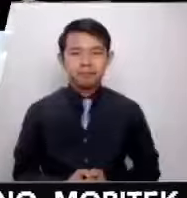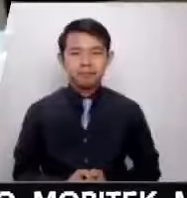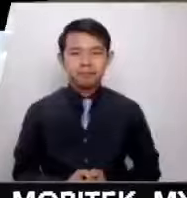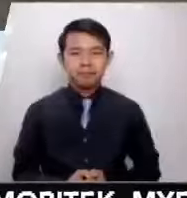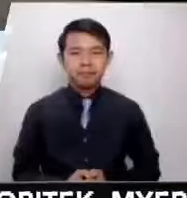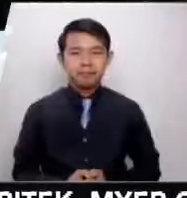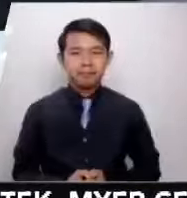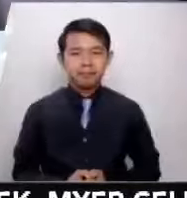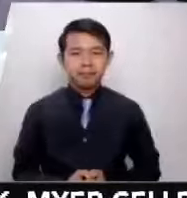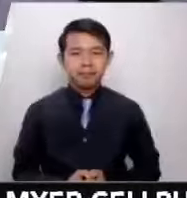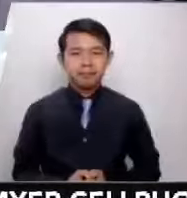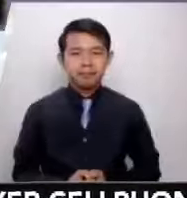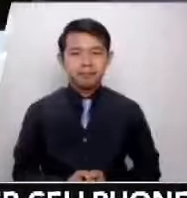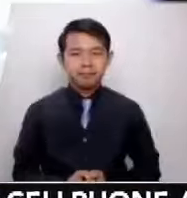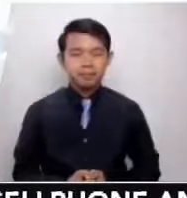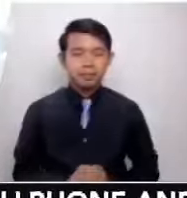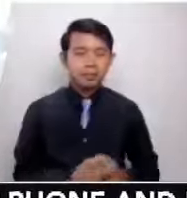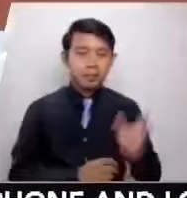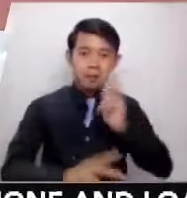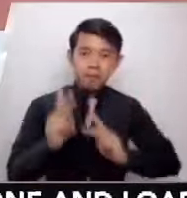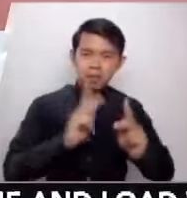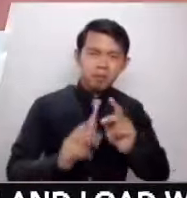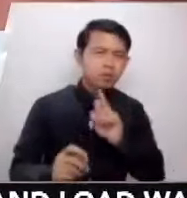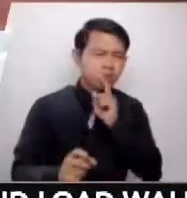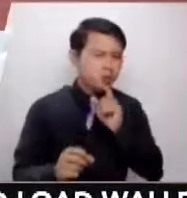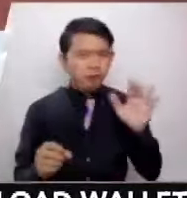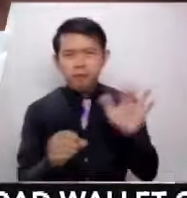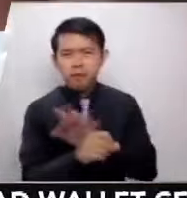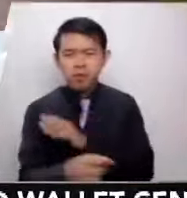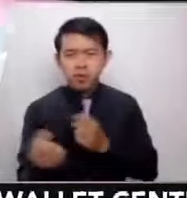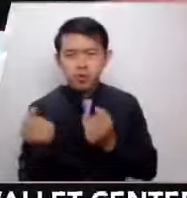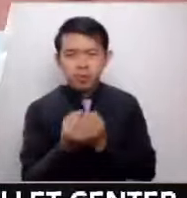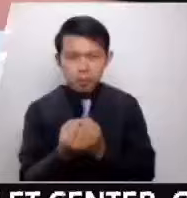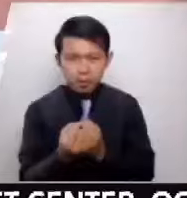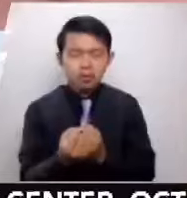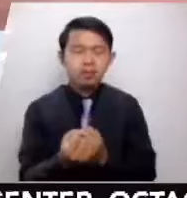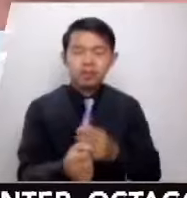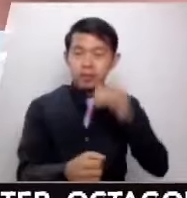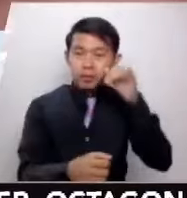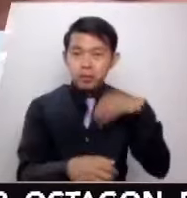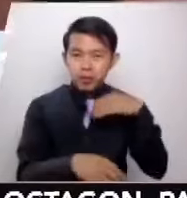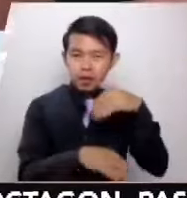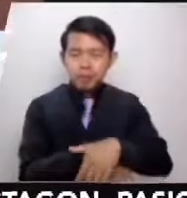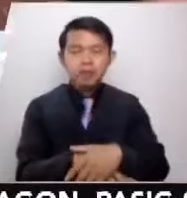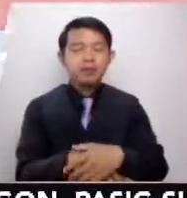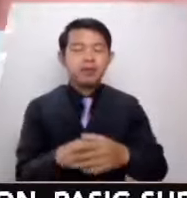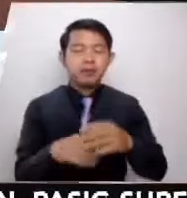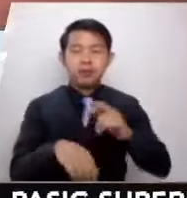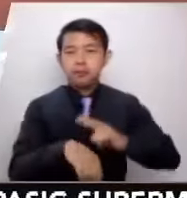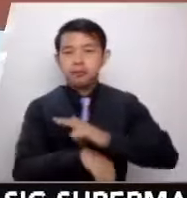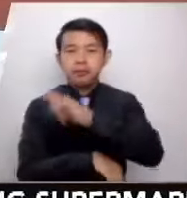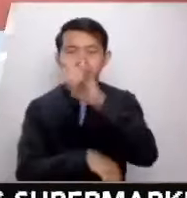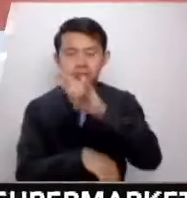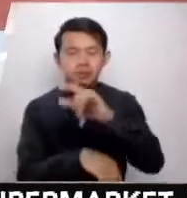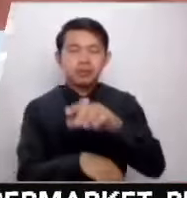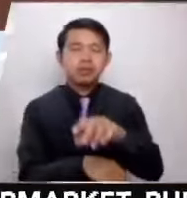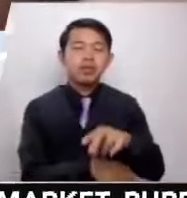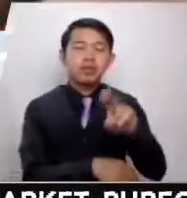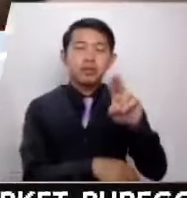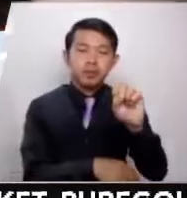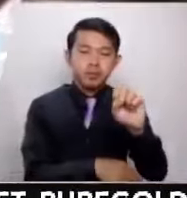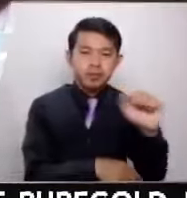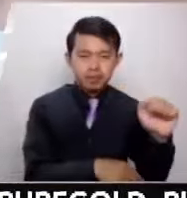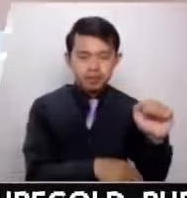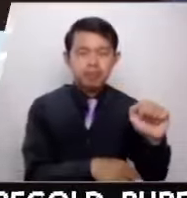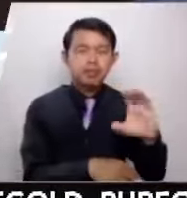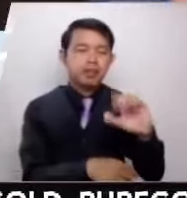Overwhelming support ang natanggap ni Chelsea sa kanyang send-off kagabi pa California, USA. At one point, naging emotional pa ang